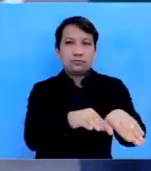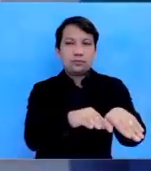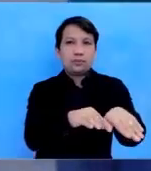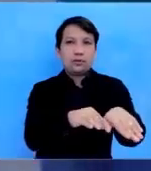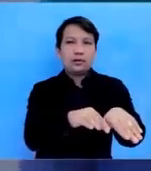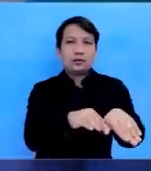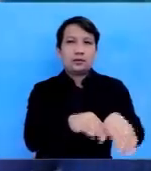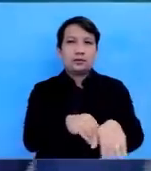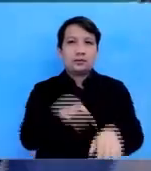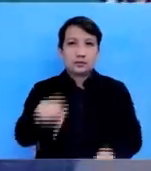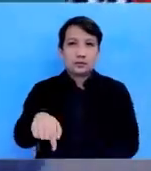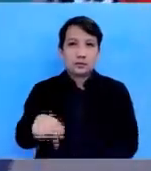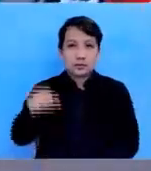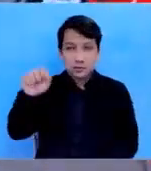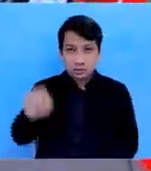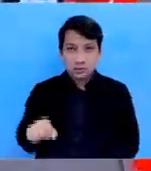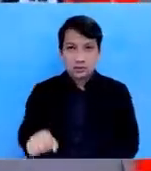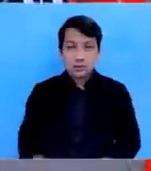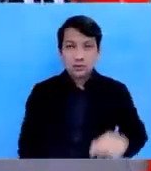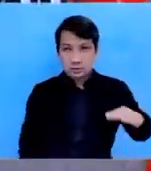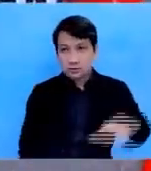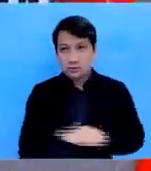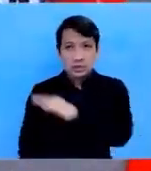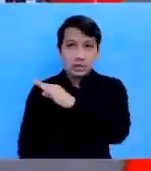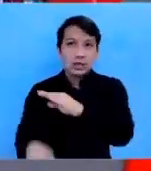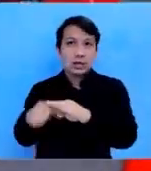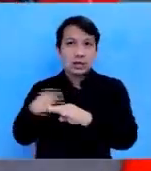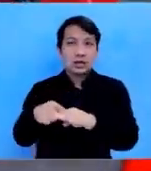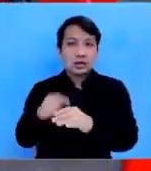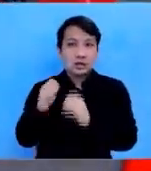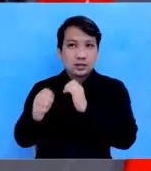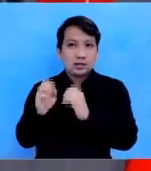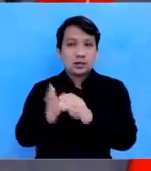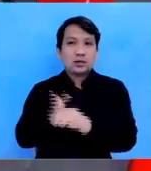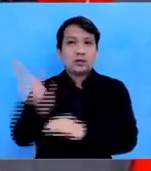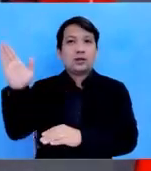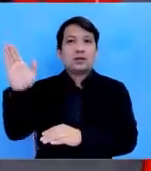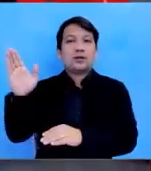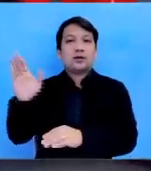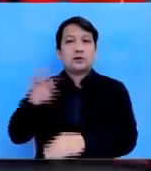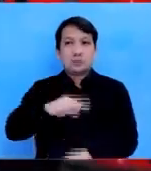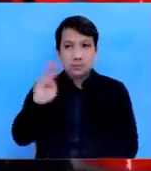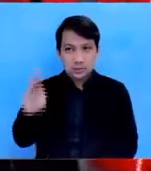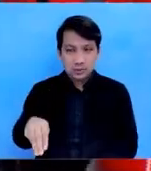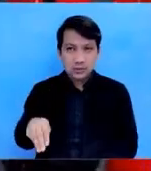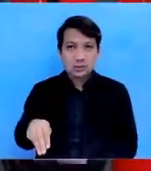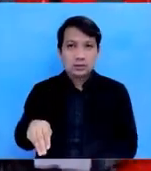sa bahagi ito, ito yung tagos ng EDSA patungo ng Maynila ay light